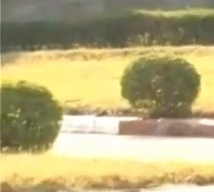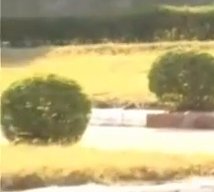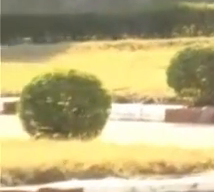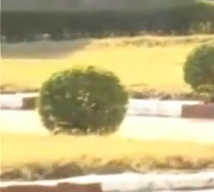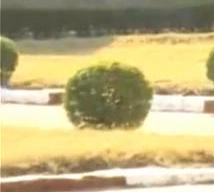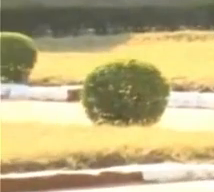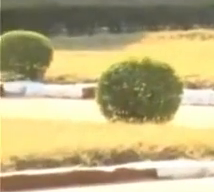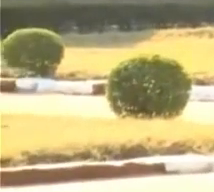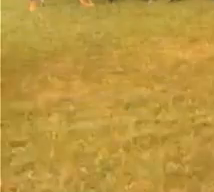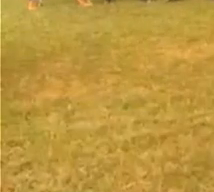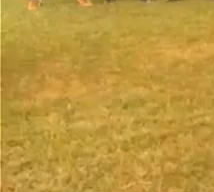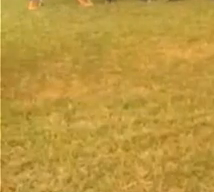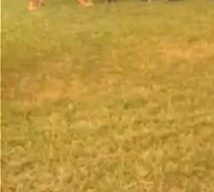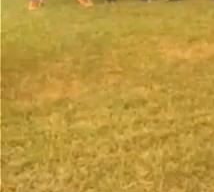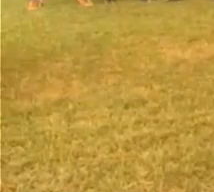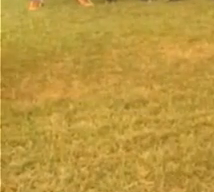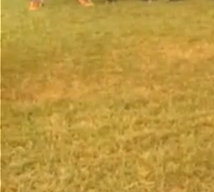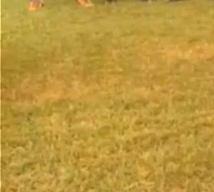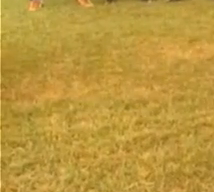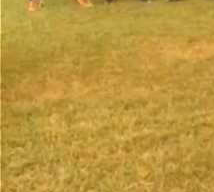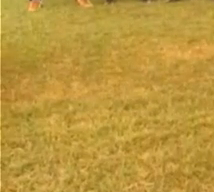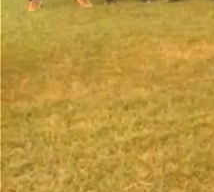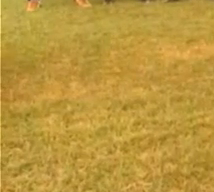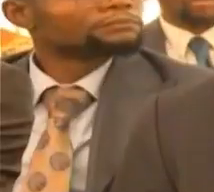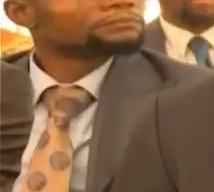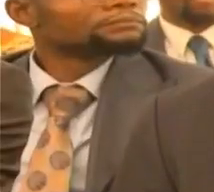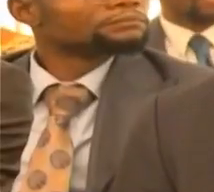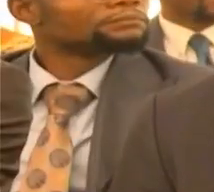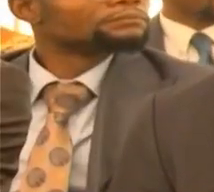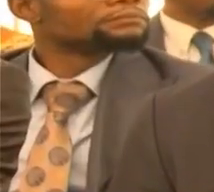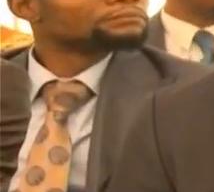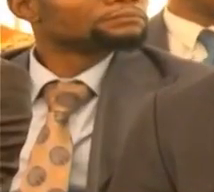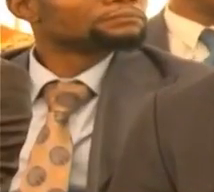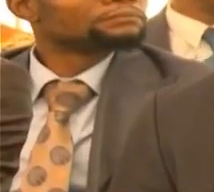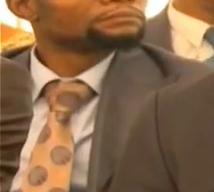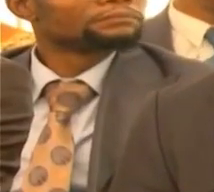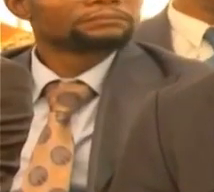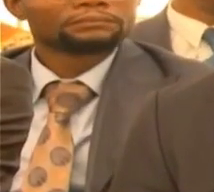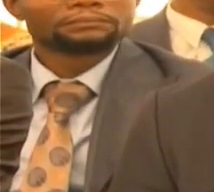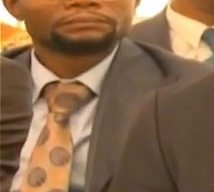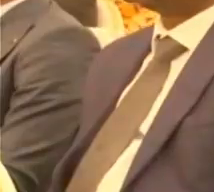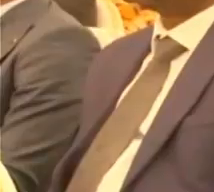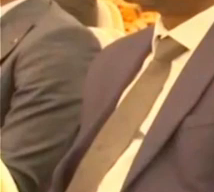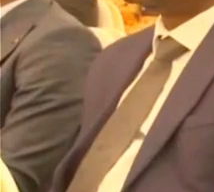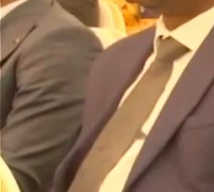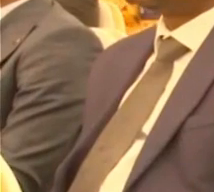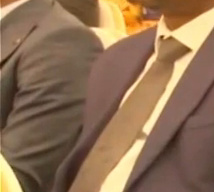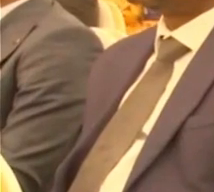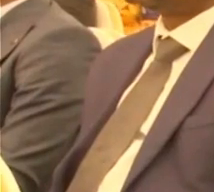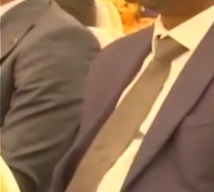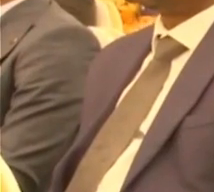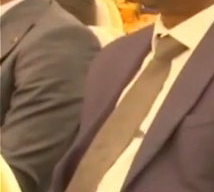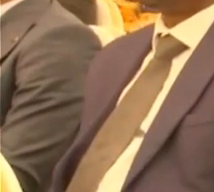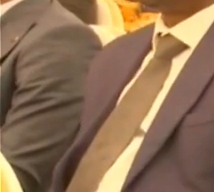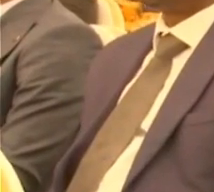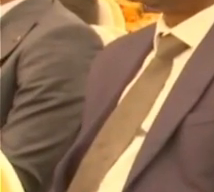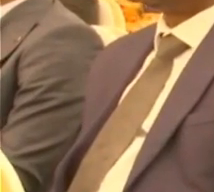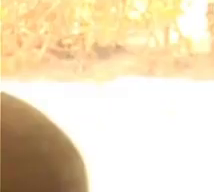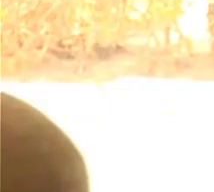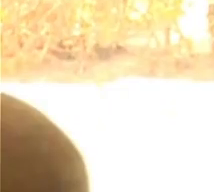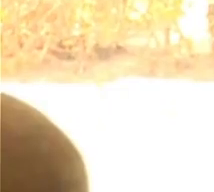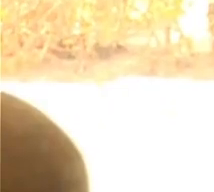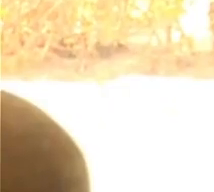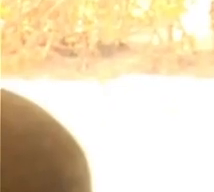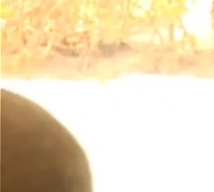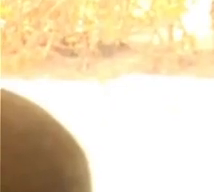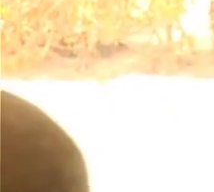cette audience et avant de quitter Lubumbashi pour la ville de Kolwezi, c'est avec le caucus des députés nationaux membres de l'Union sacrée de l'espace Grand Katanga